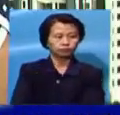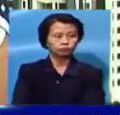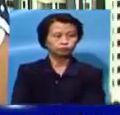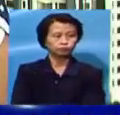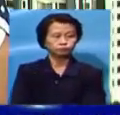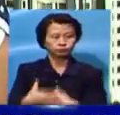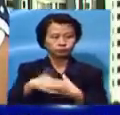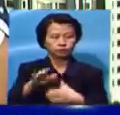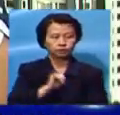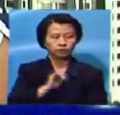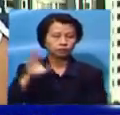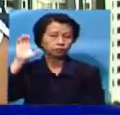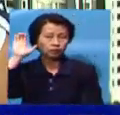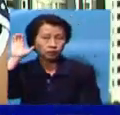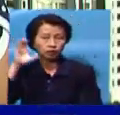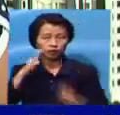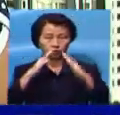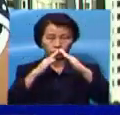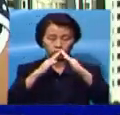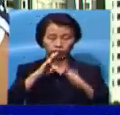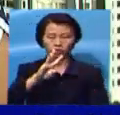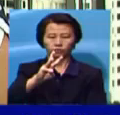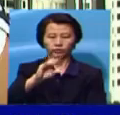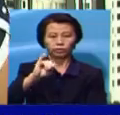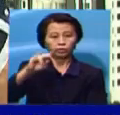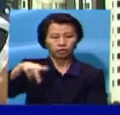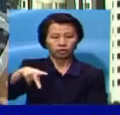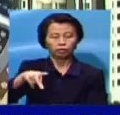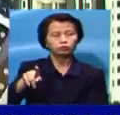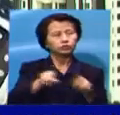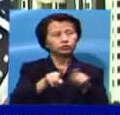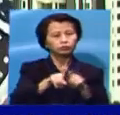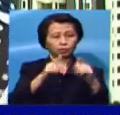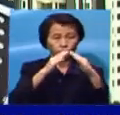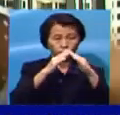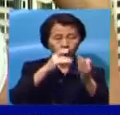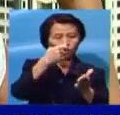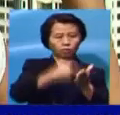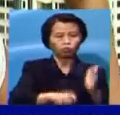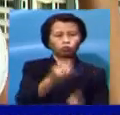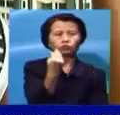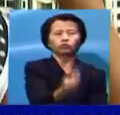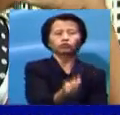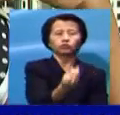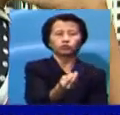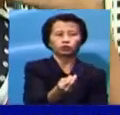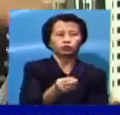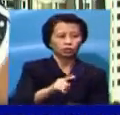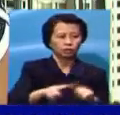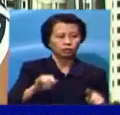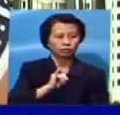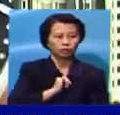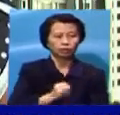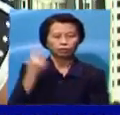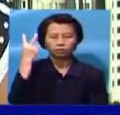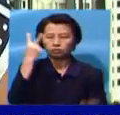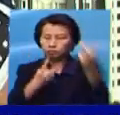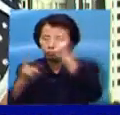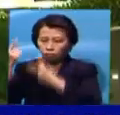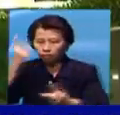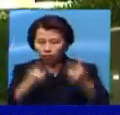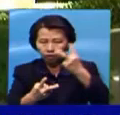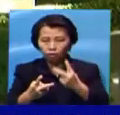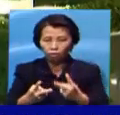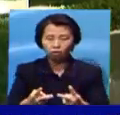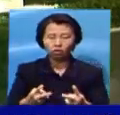Re rumah I Ingatkan macam rumah yang kos rendah tapi after i make a visit to this place